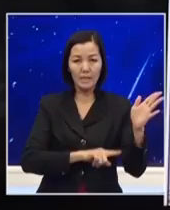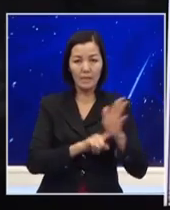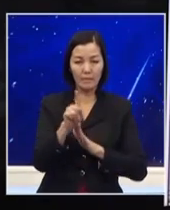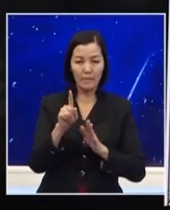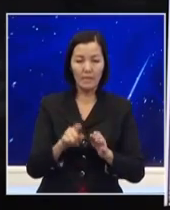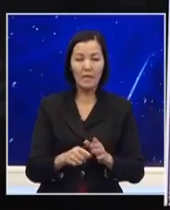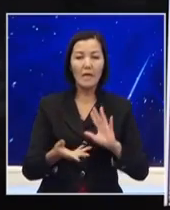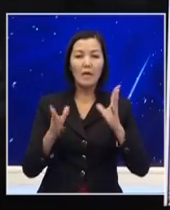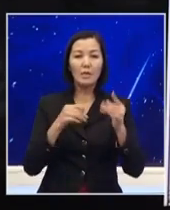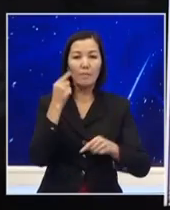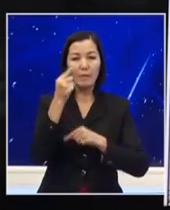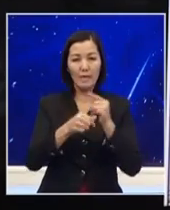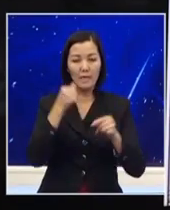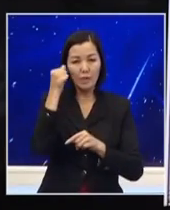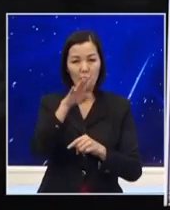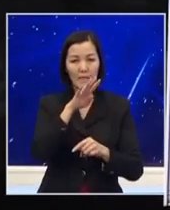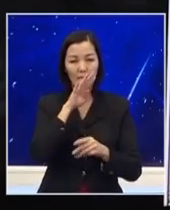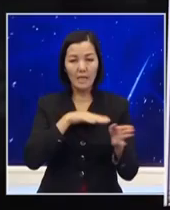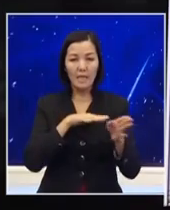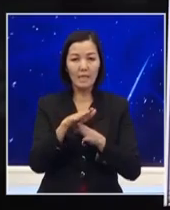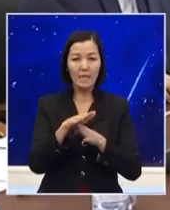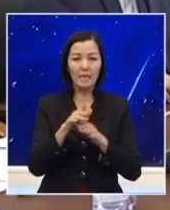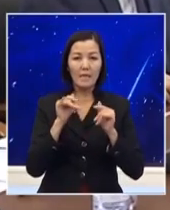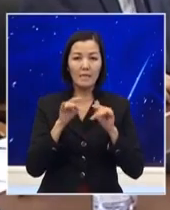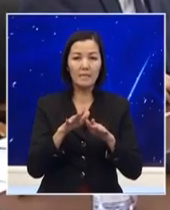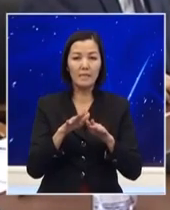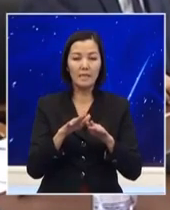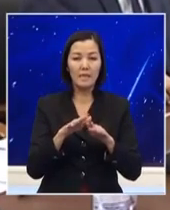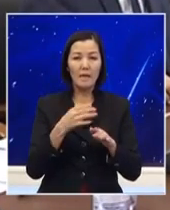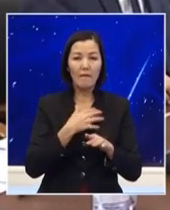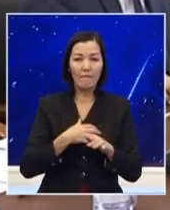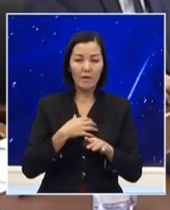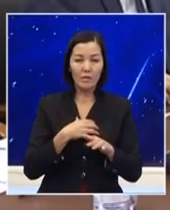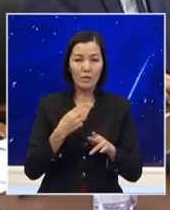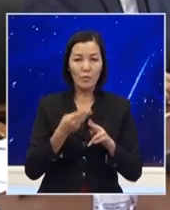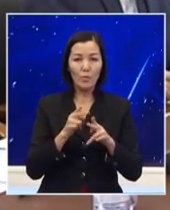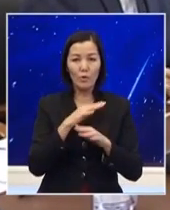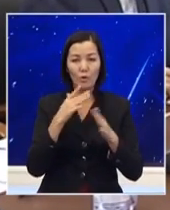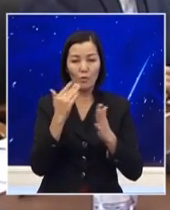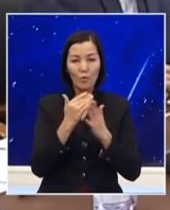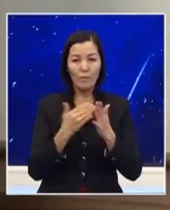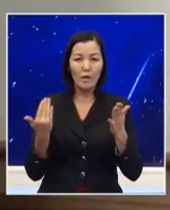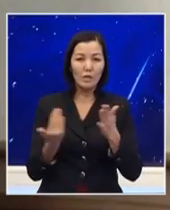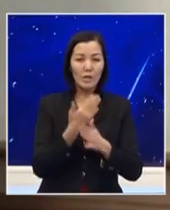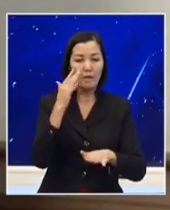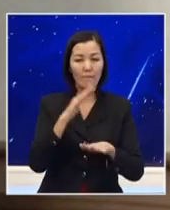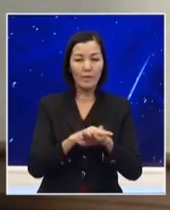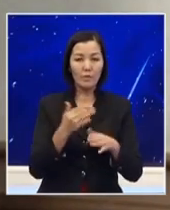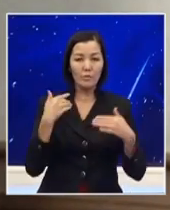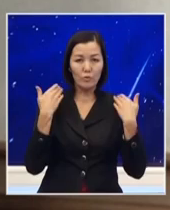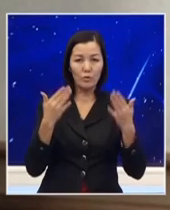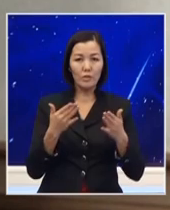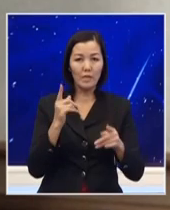бастайды. Жалпы келер жылы Текелде атқарылар істердің бірегейі осылар. Амандық Баталов жаңа басшының тек ұсыныстарын